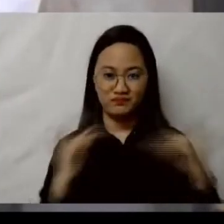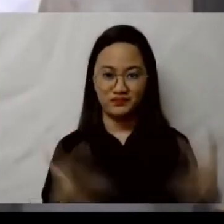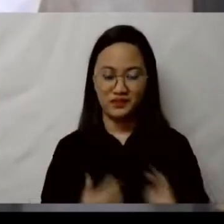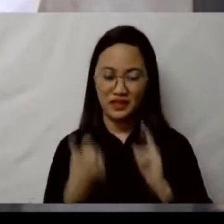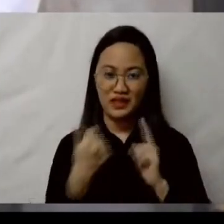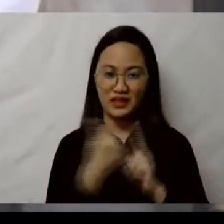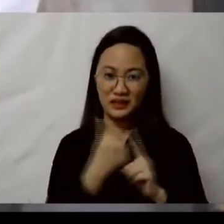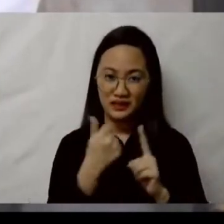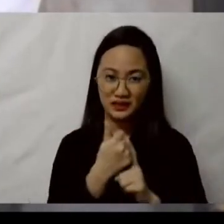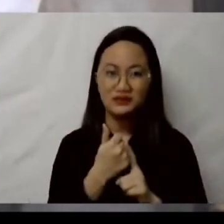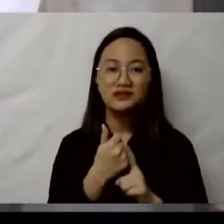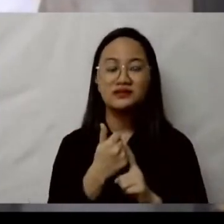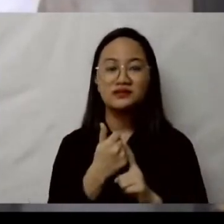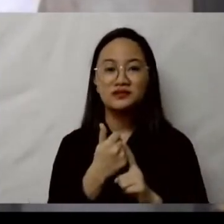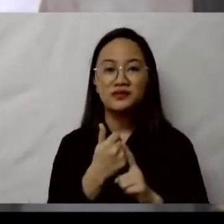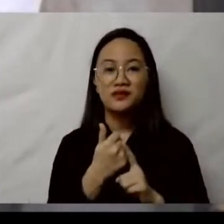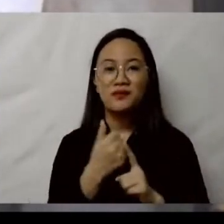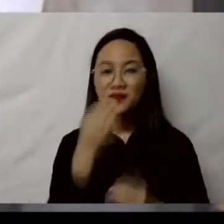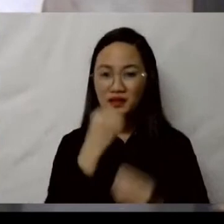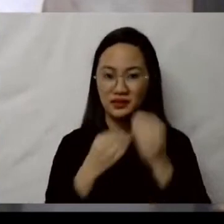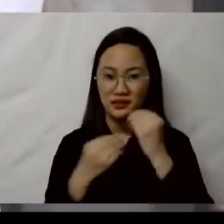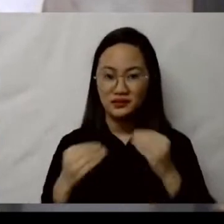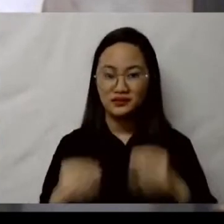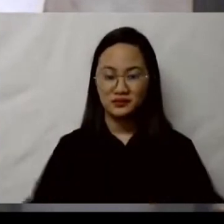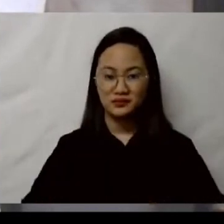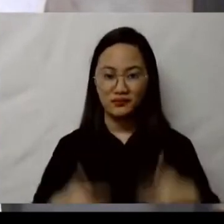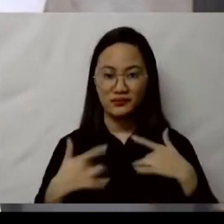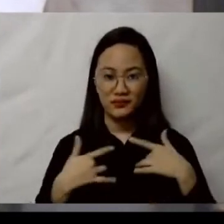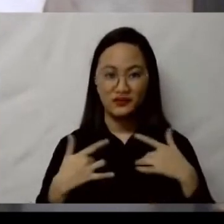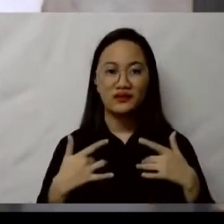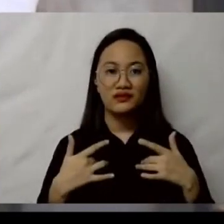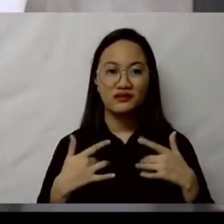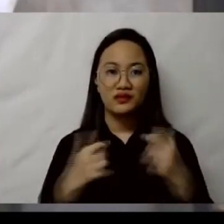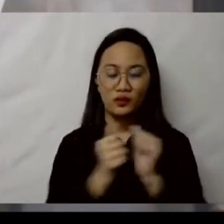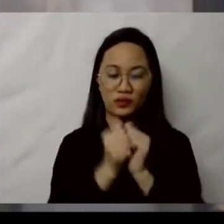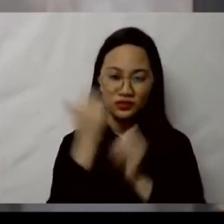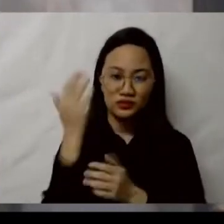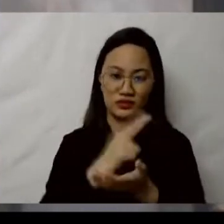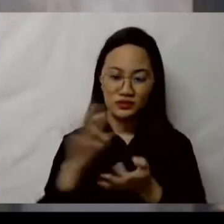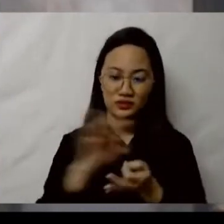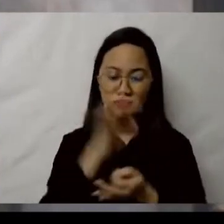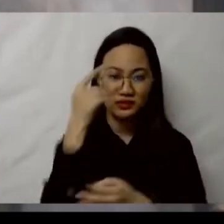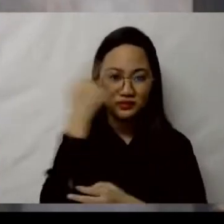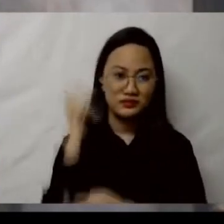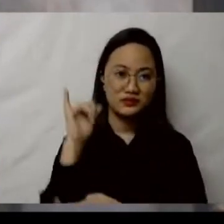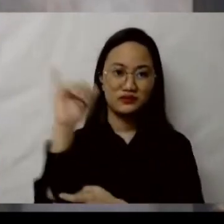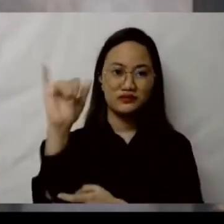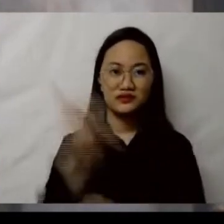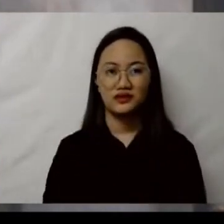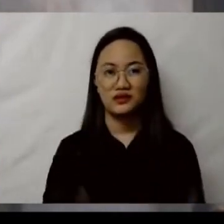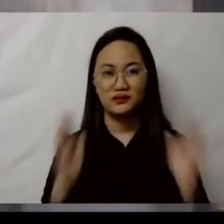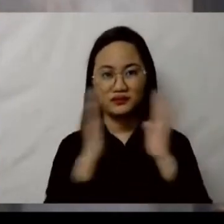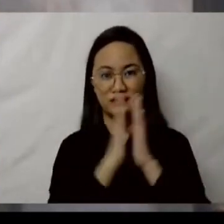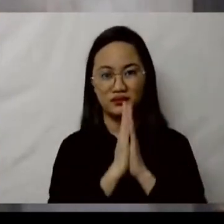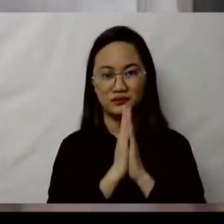nagbibigay buhay. Siyang nabubuhay, kapiling mo at ng Espiritu Santo, magpasawalang hanggan. Amen.